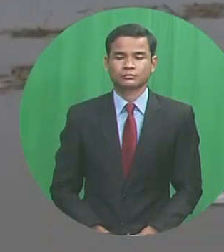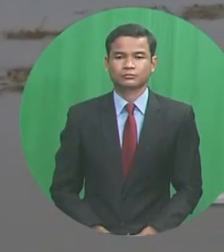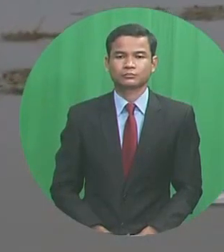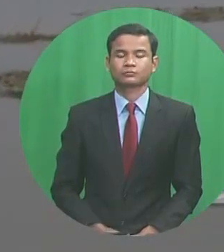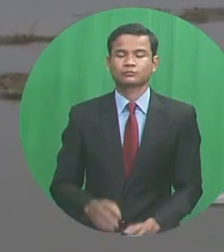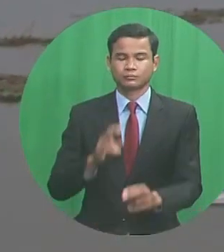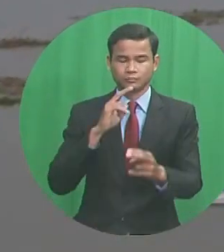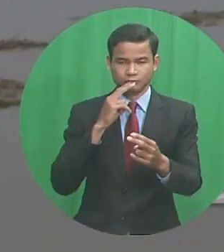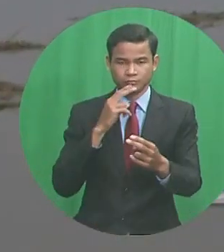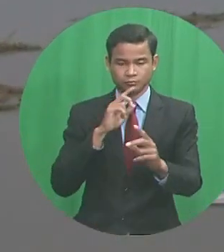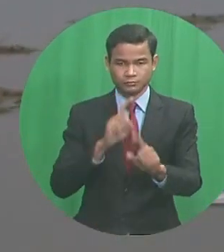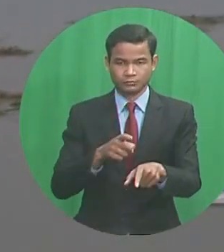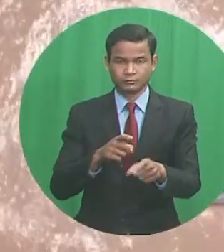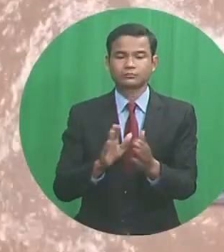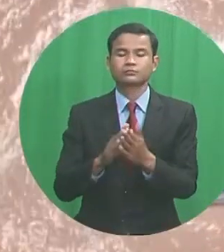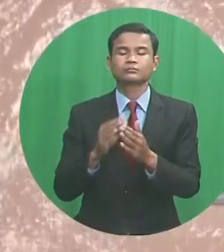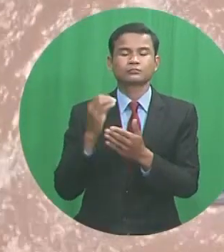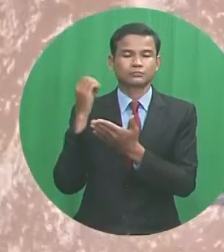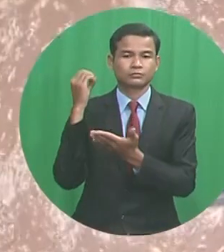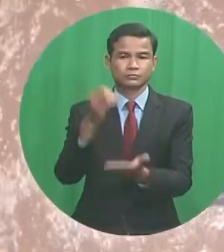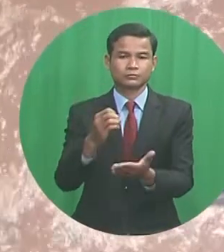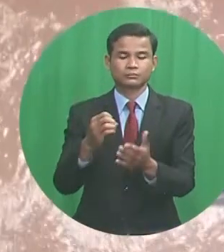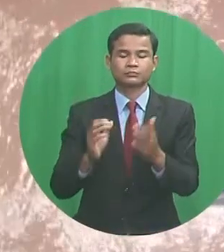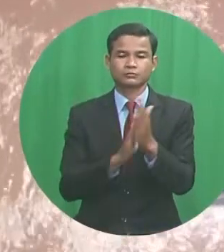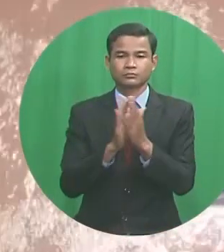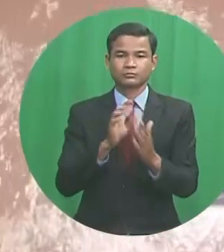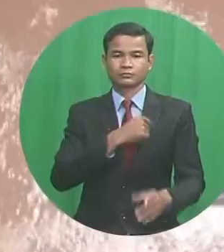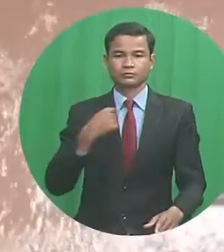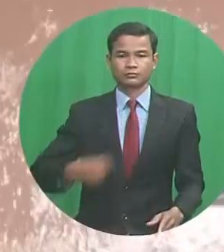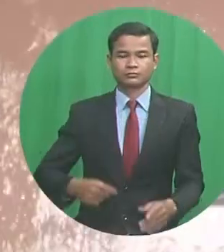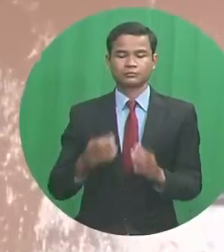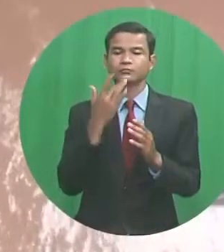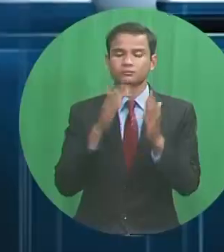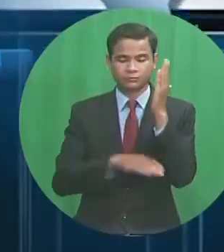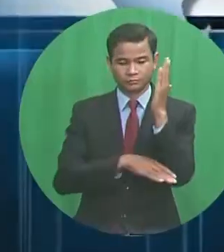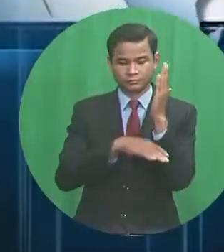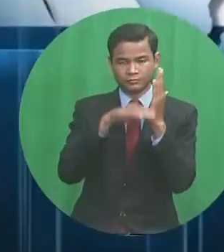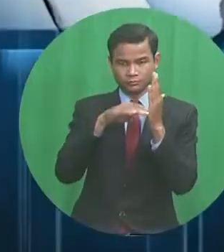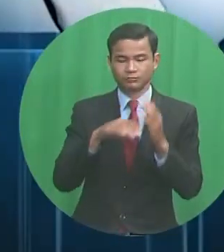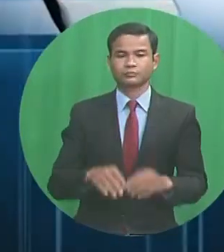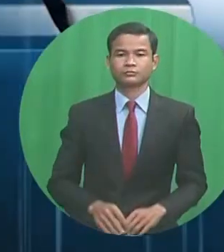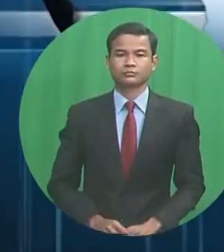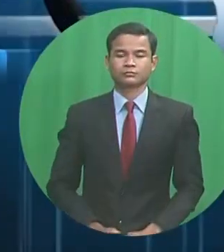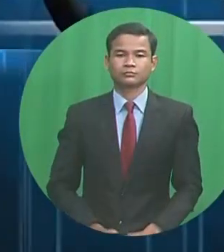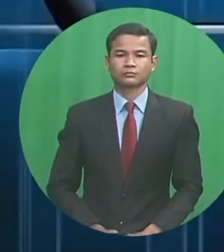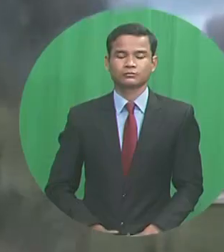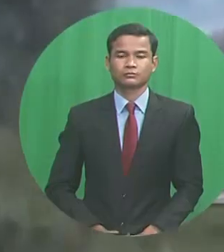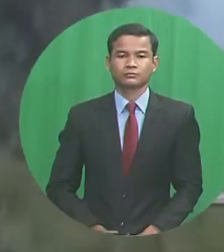ការឆ្លើយតបជាមួយជំនួយសង្គ្រោះរបស់ប្រទេសចិនចំពោះតំបន់រងគ្រោះដោយជំនន់ទឹកភ្លៀង